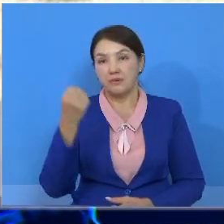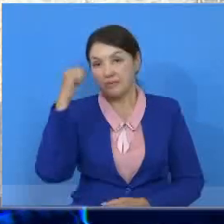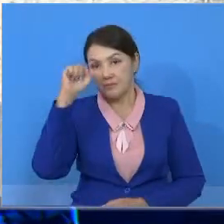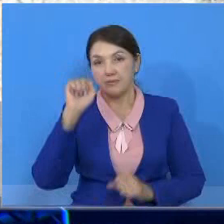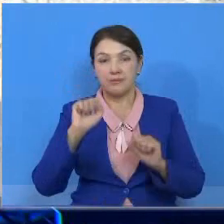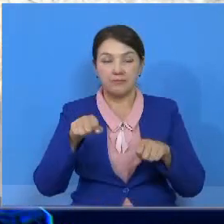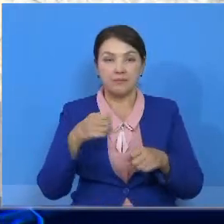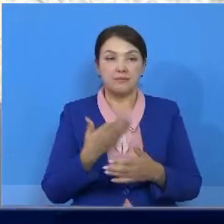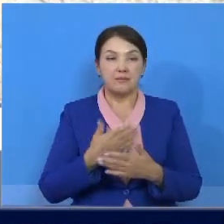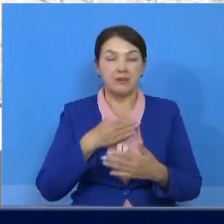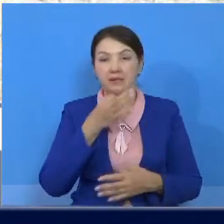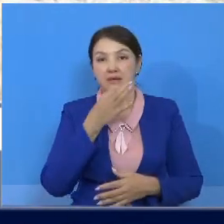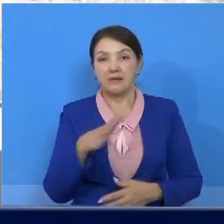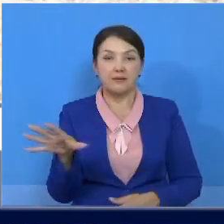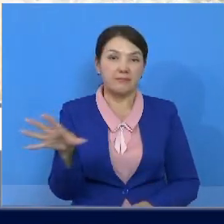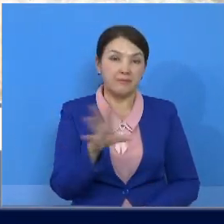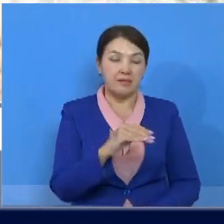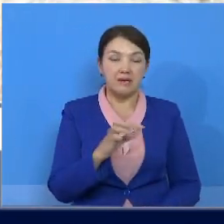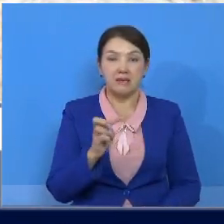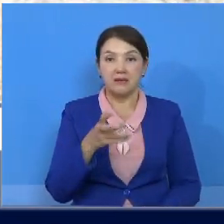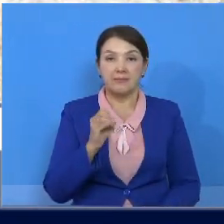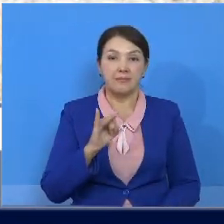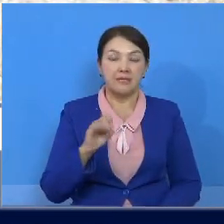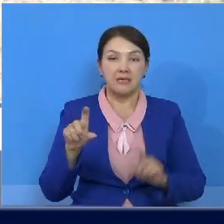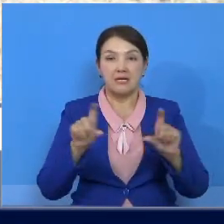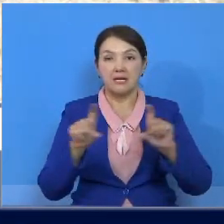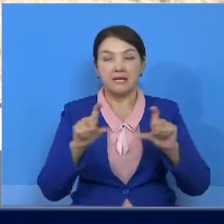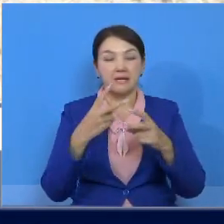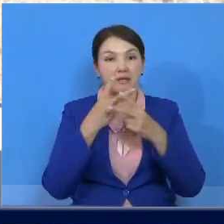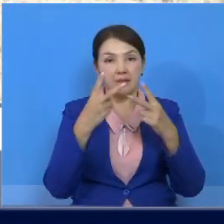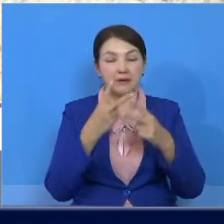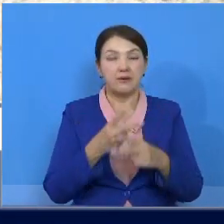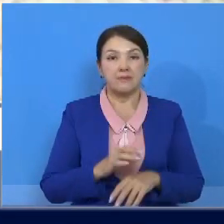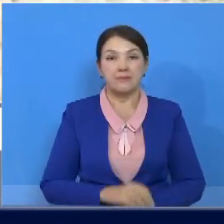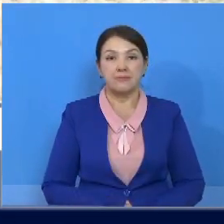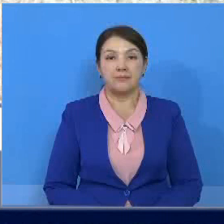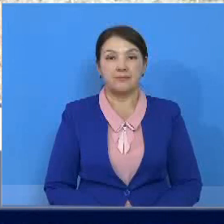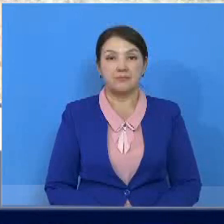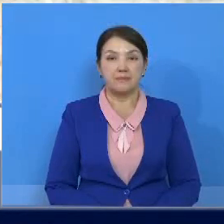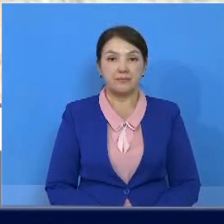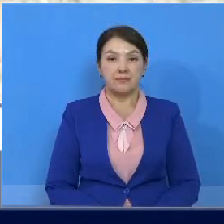болады екен. Маған ұнады бүкіл ғимараттарды көрдім. Күшті,